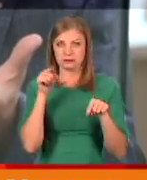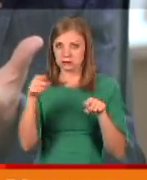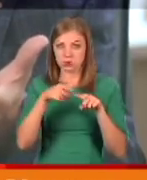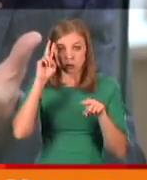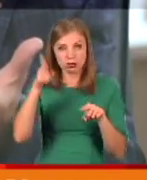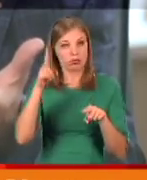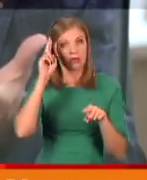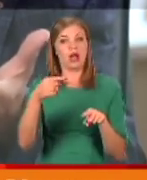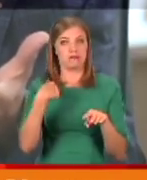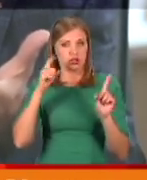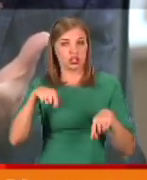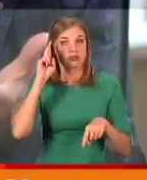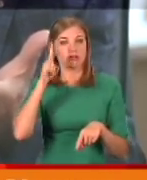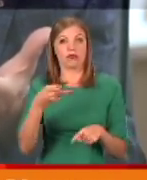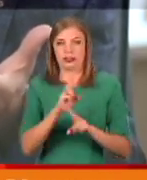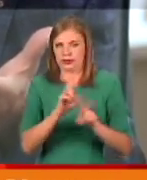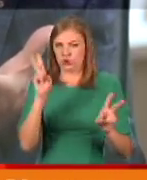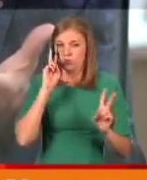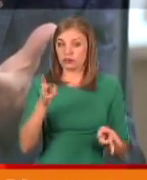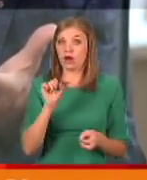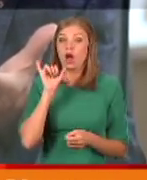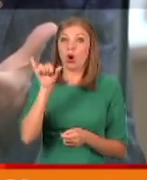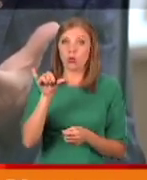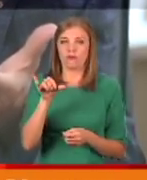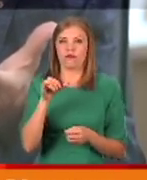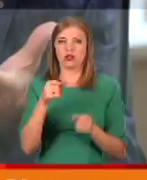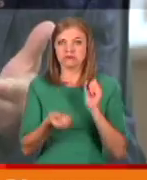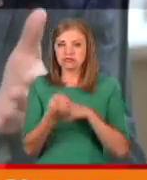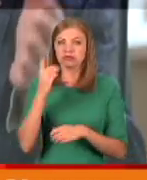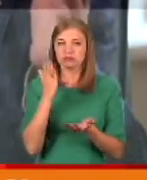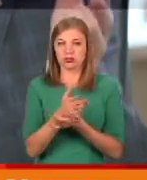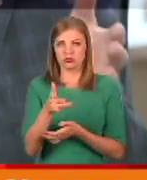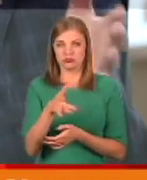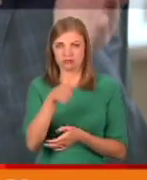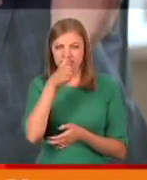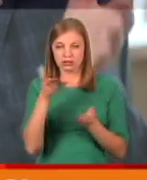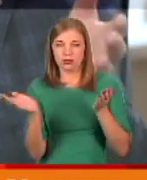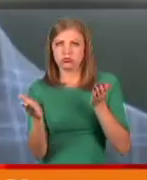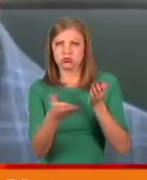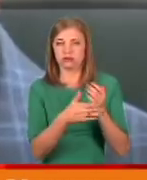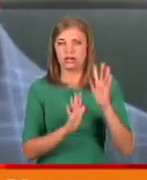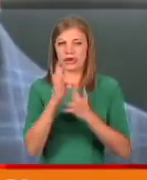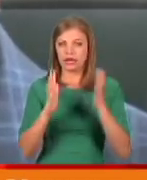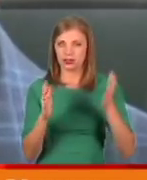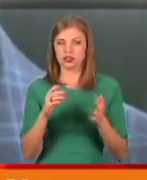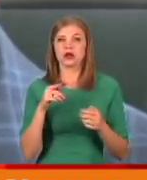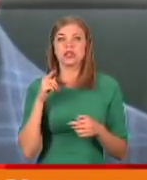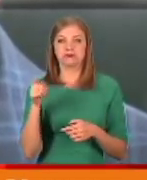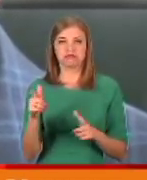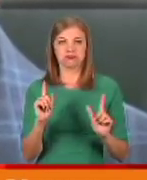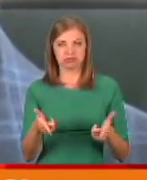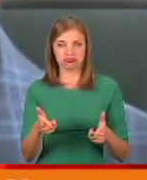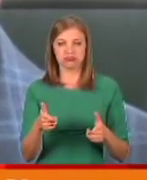не знали, не знали, і ми не знали, і ніхто не знав. А у вас браконьєри вирубають гектарами ліс, і вони погодилися